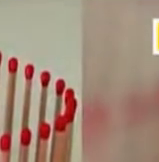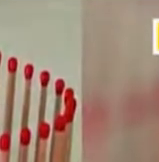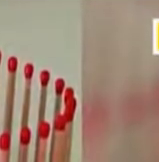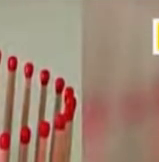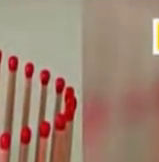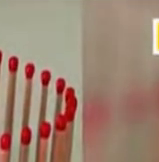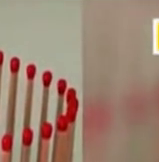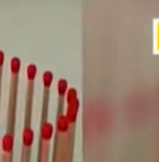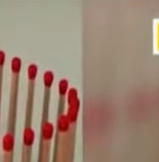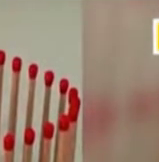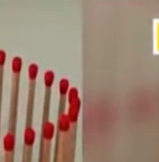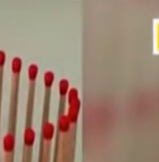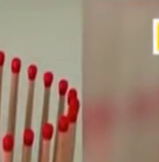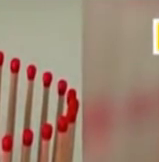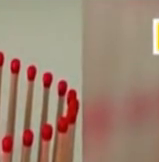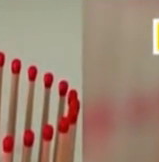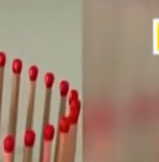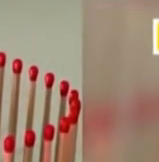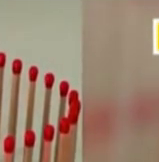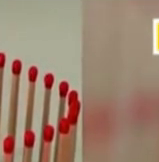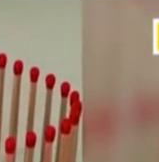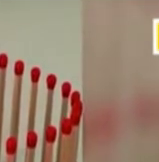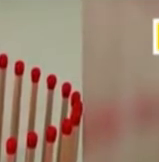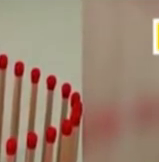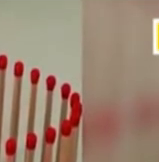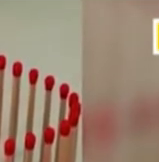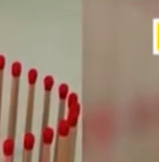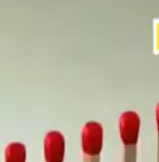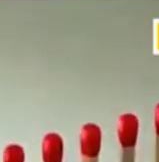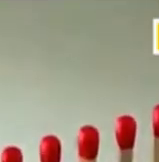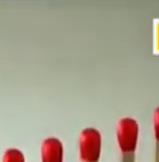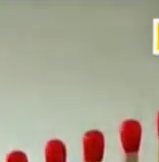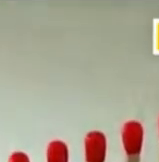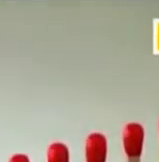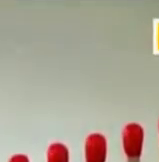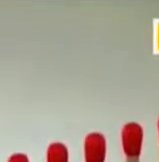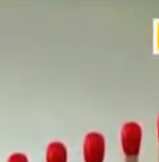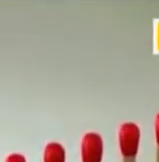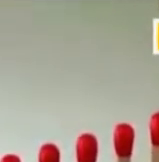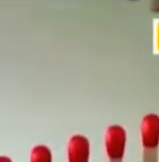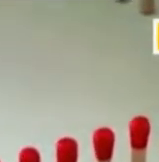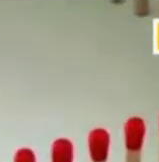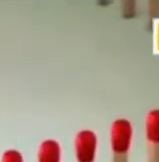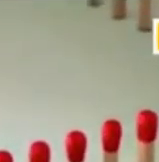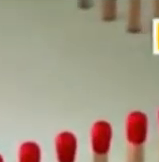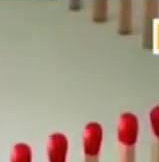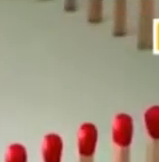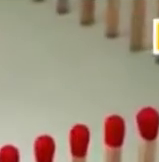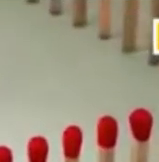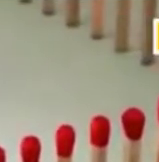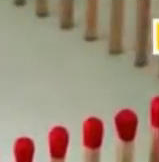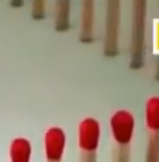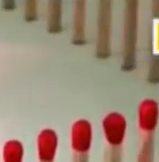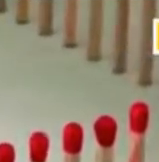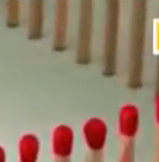ଦିଆସିଲି କାଠି ଜଳିଗଲା ବେଳେ ଗୋଟିଏ କାଠି ଯଦି ଲାଇନ୍ରୁ ଓହରିଗଲା, ଏଇ କାଠିଟା ଯେଉଁଟା ଲାଇନ୍ରୁ ଓହରିଗଲା,